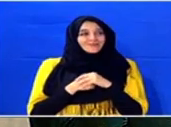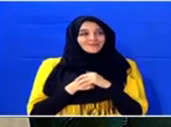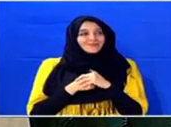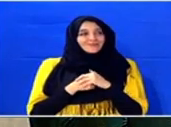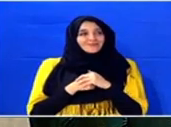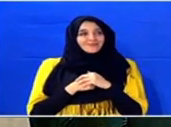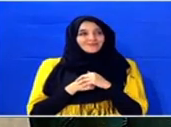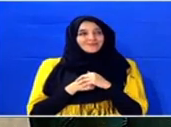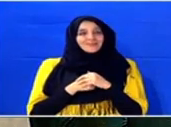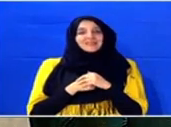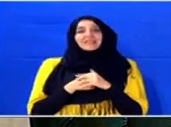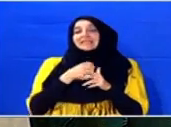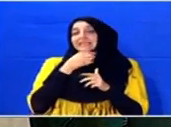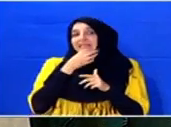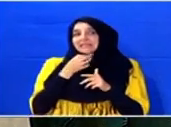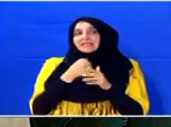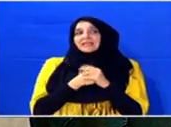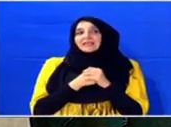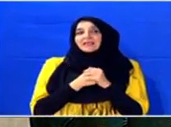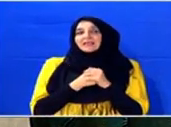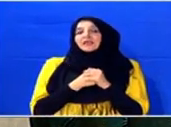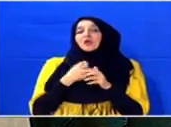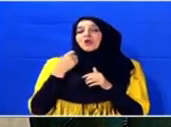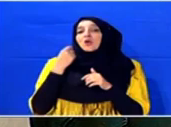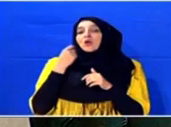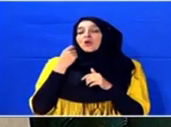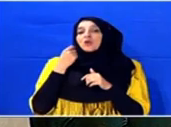الحدث الاول ان فاطمه الزهراء